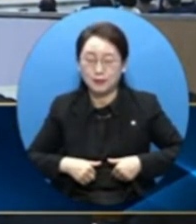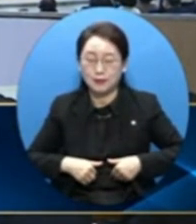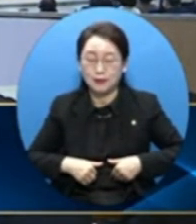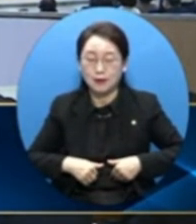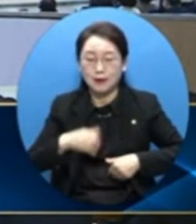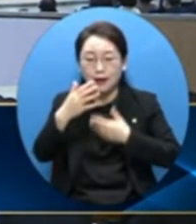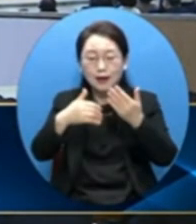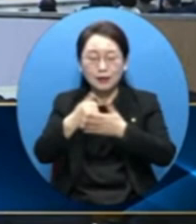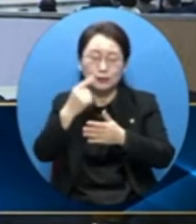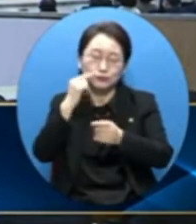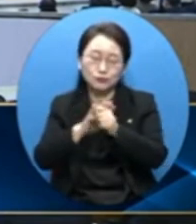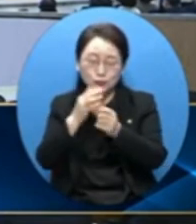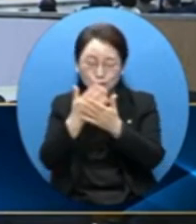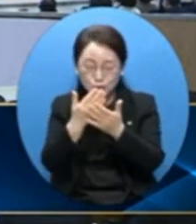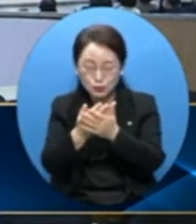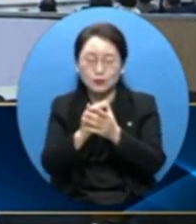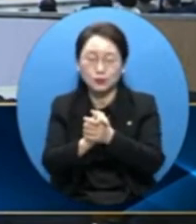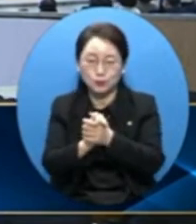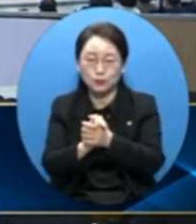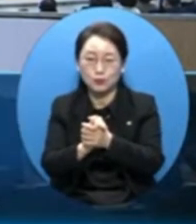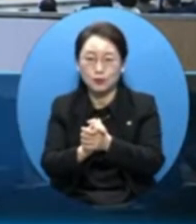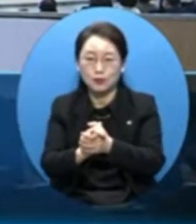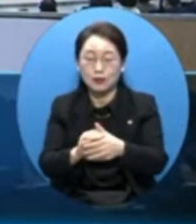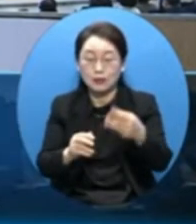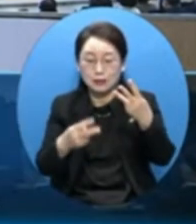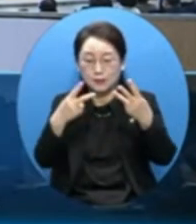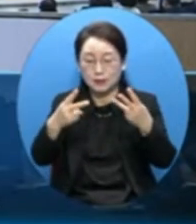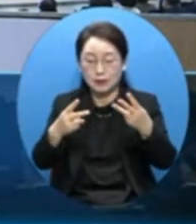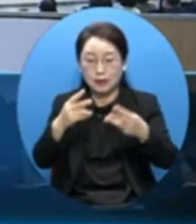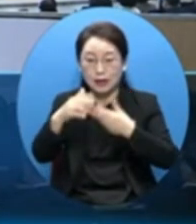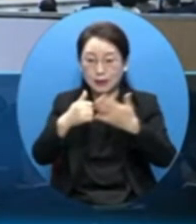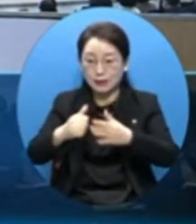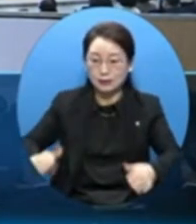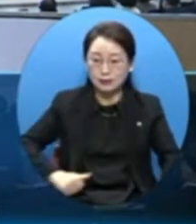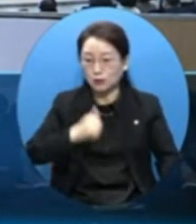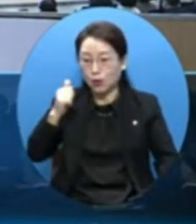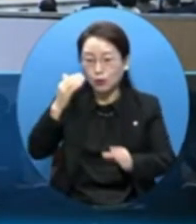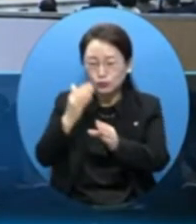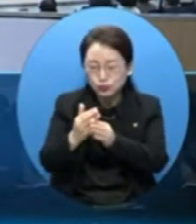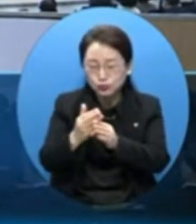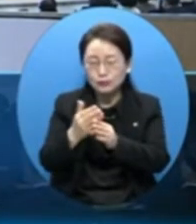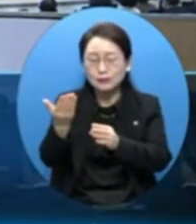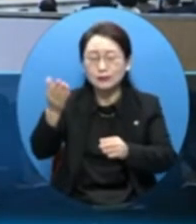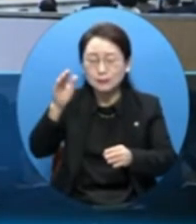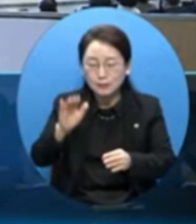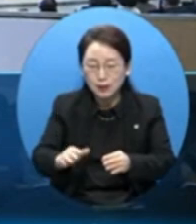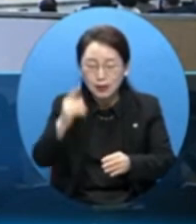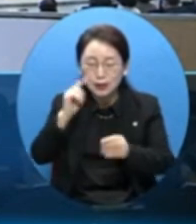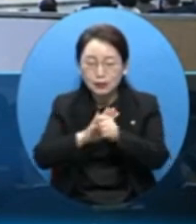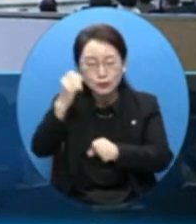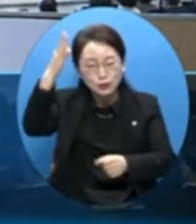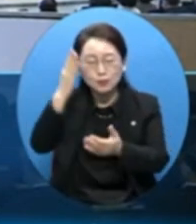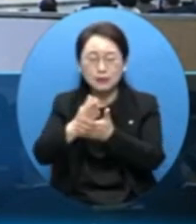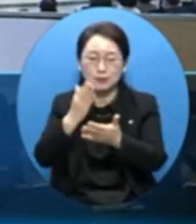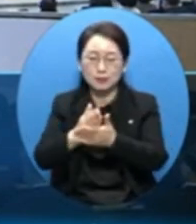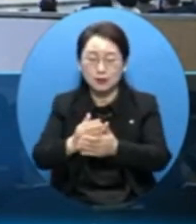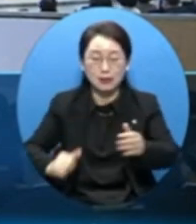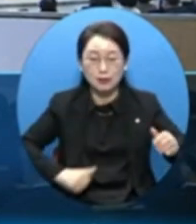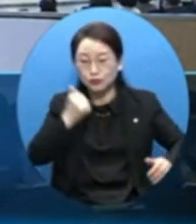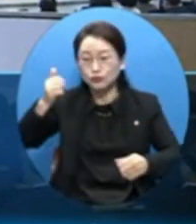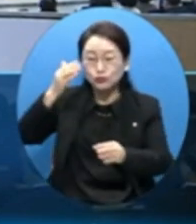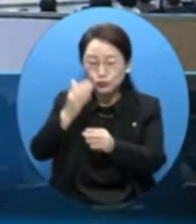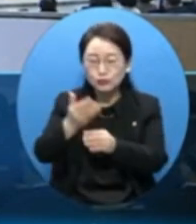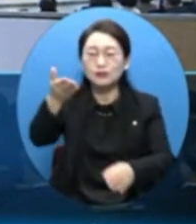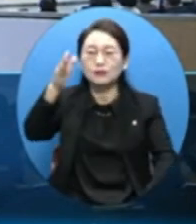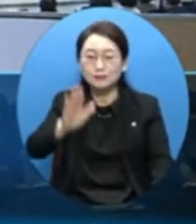베푸신 하나님께 간절히 기도합니다. 3장 2절에 진노 중이라도 긍휼을 잊지 마옵소서. 진노 중이라도 긍휼을